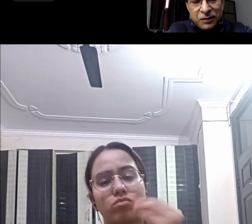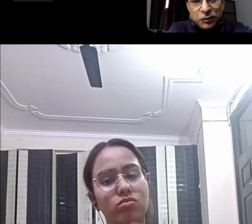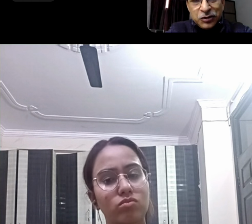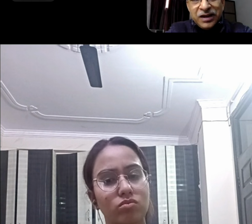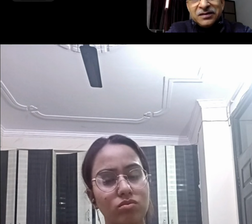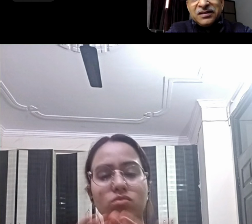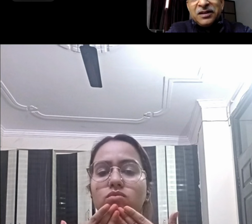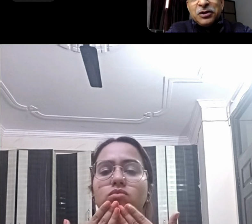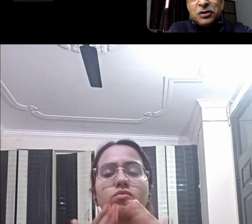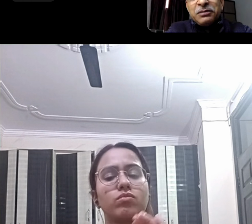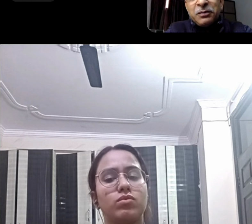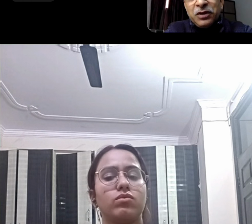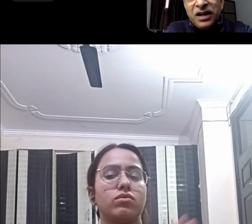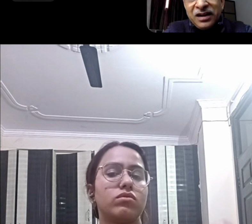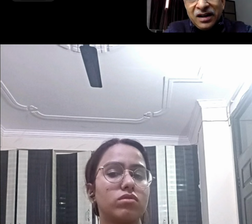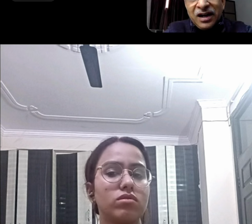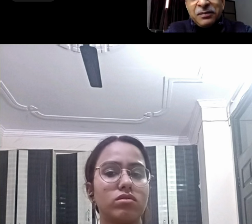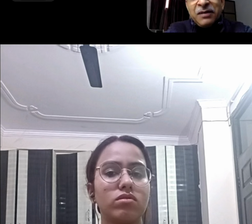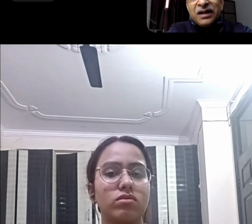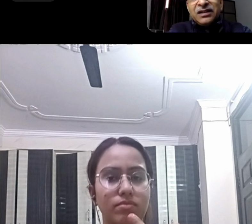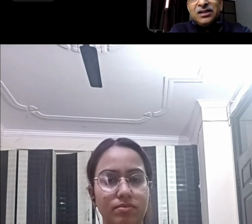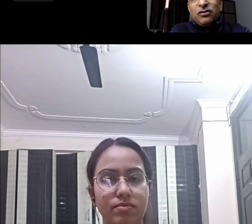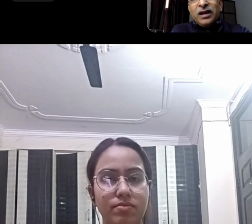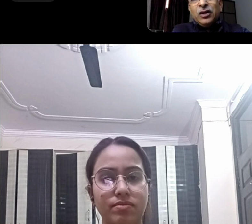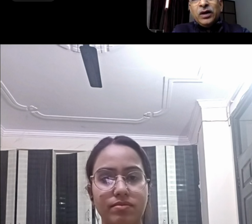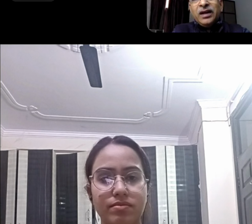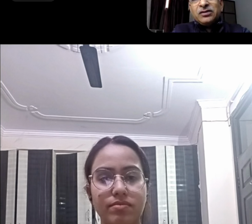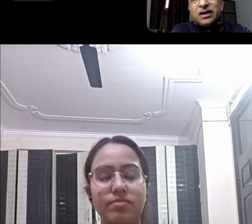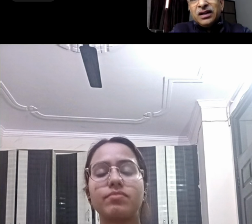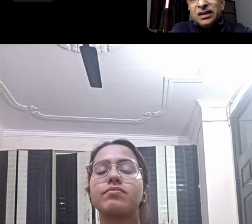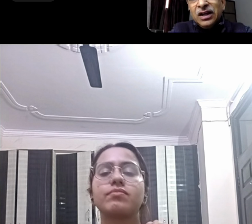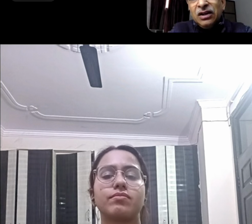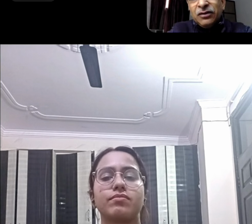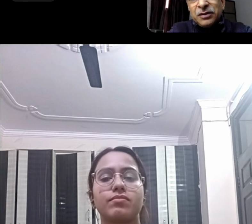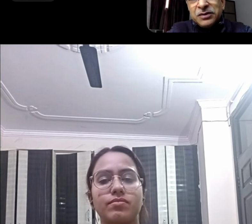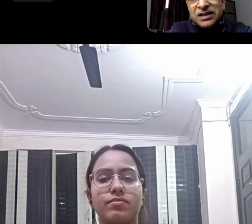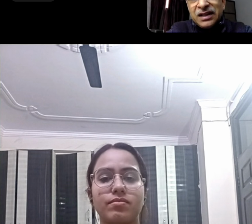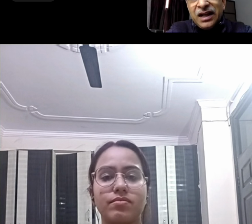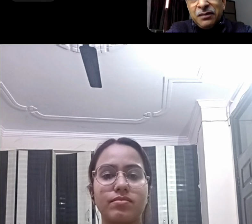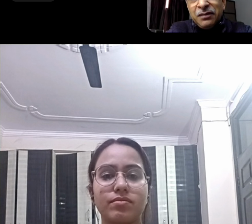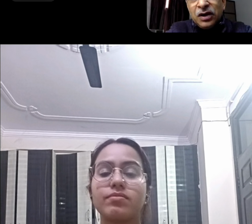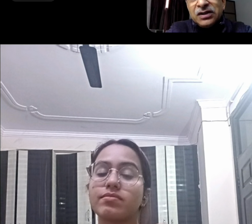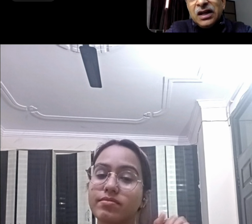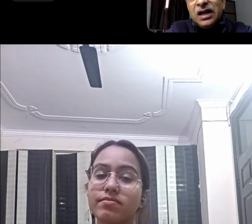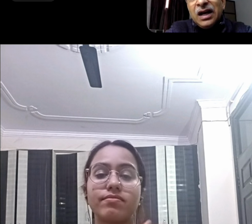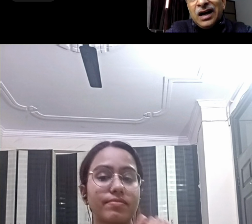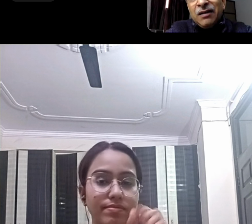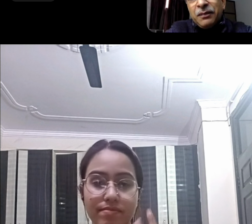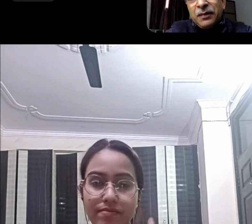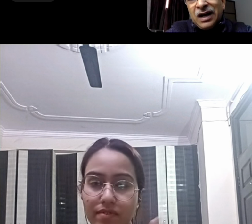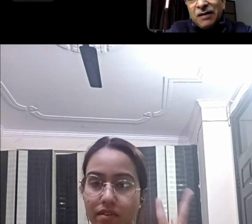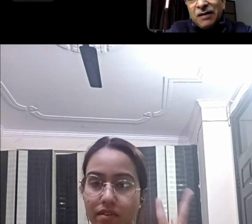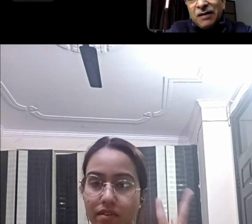तभी आपसे पूछ रहे आपकी बात की जो वैल्यू है इस वक्त वो सबसे ज्यादा है, बिकॉज आपने किया